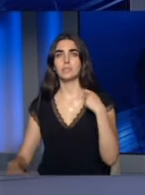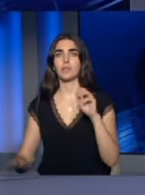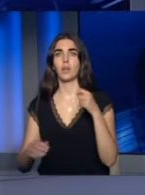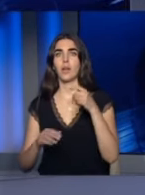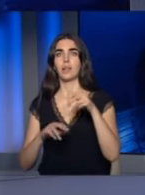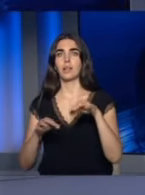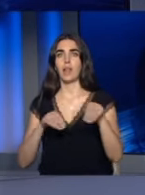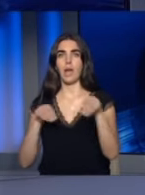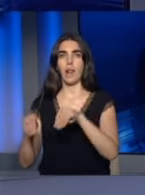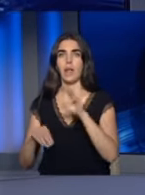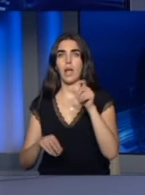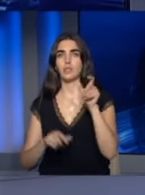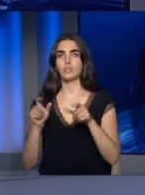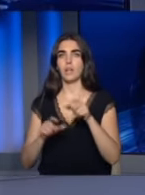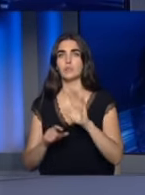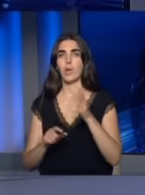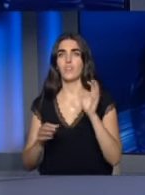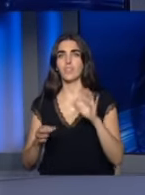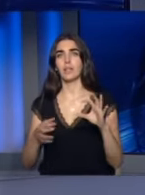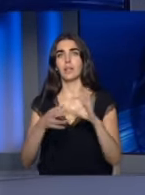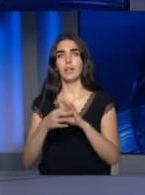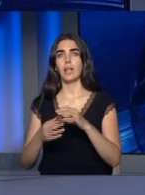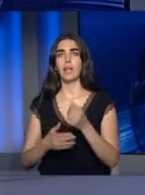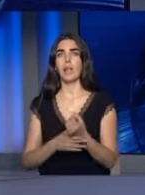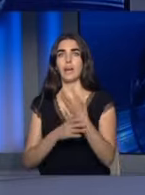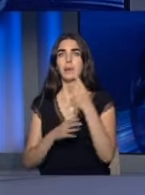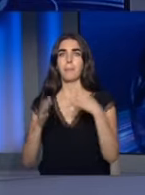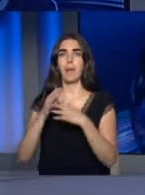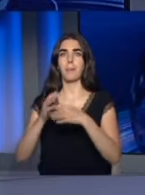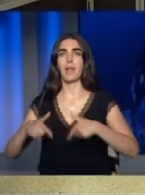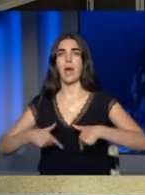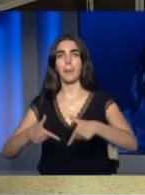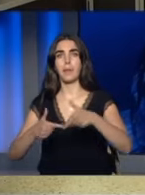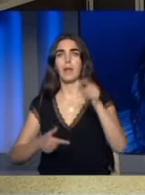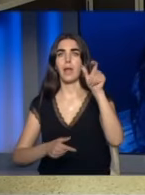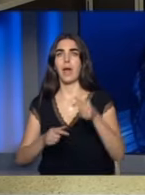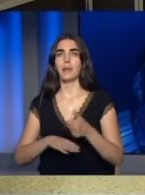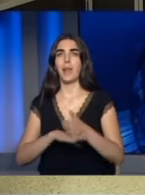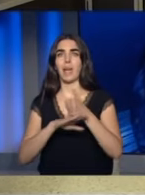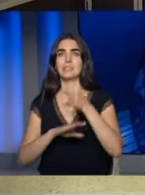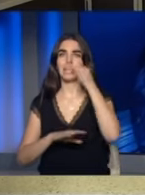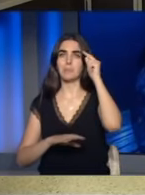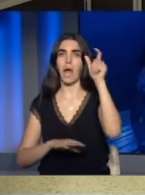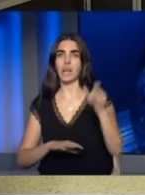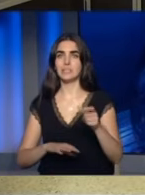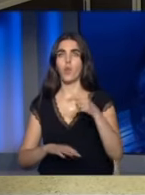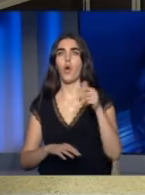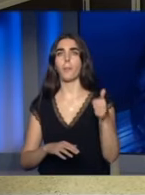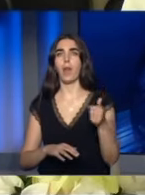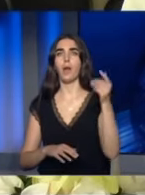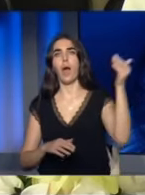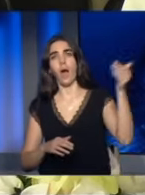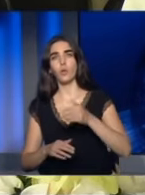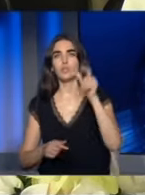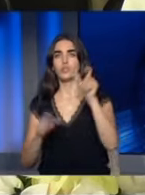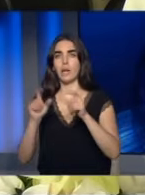وزير الاشغال والنقل الدكتور علي حميه ورئيس تكتل بعلبك الهرم للنائب حسين الحاج حسن والنائب قبلان قبلان في حضور عدد من